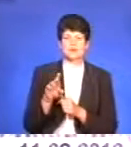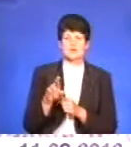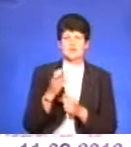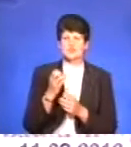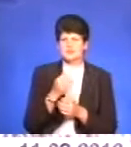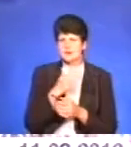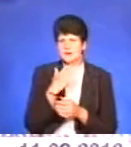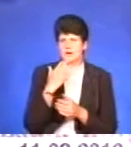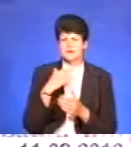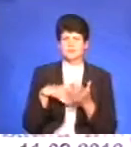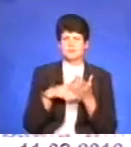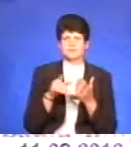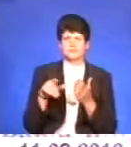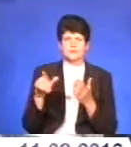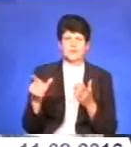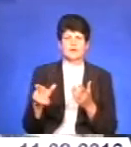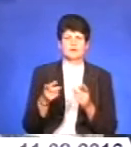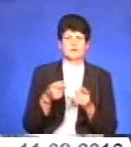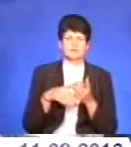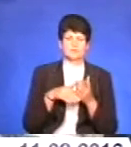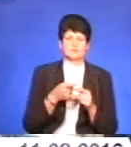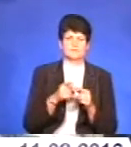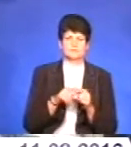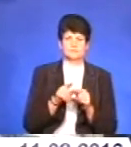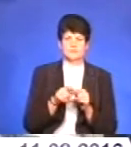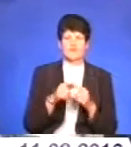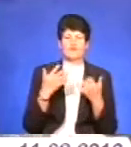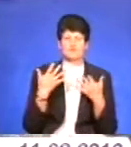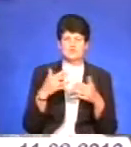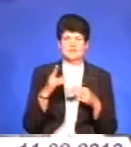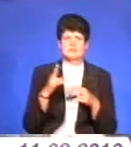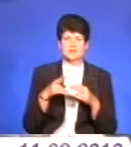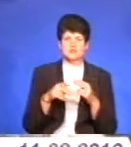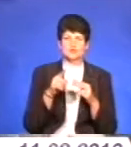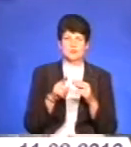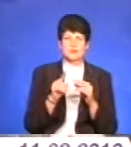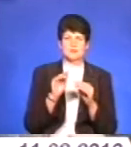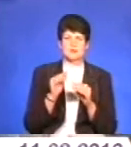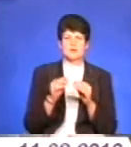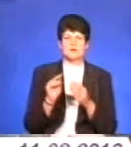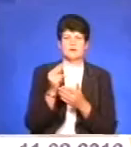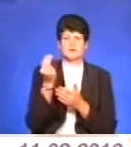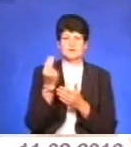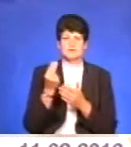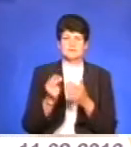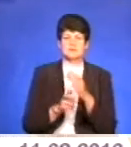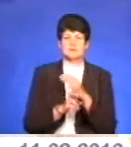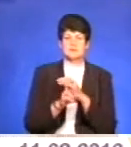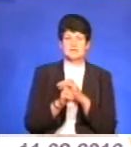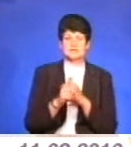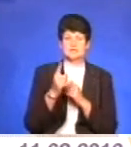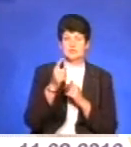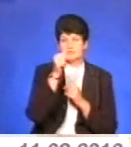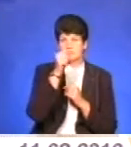багато меценатів, які залучилися до цього процесу. В даний момент на Лисоні уже закінчено розпис каплиці. Творчій групі всього лише за місяць